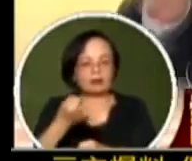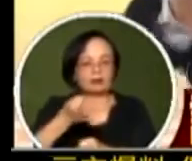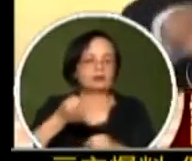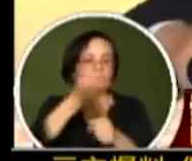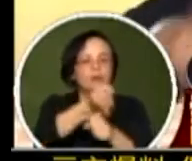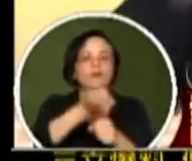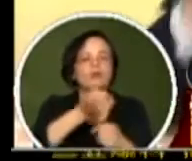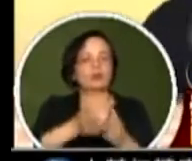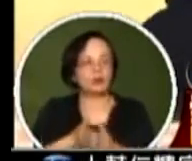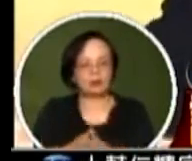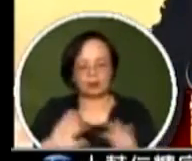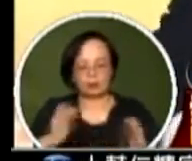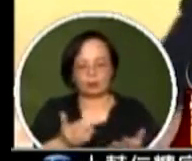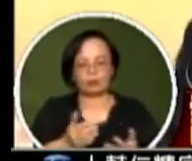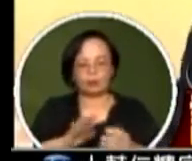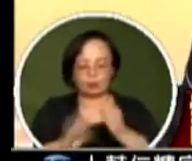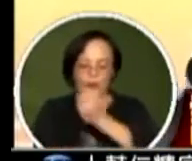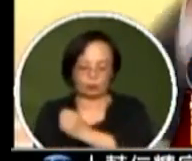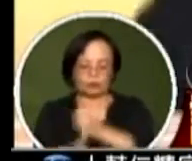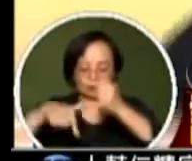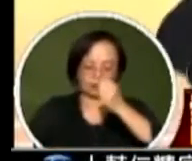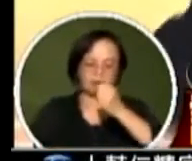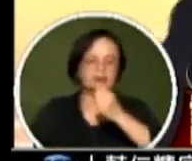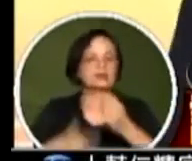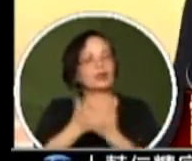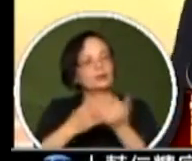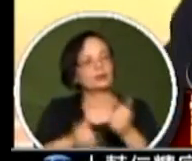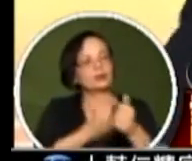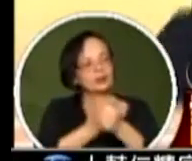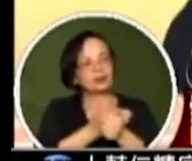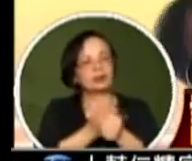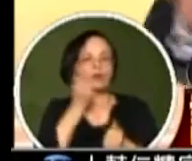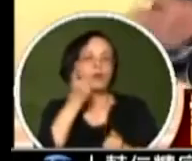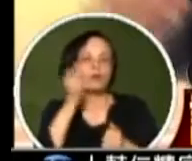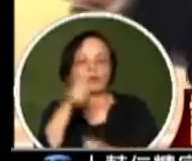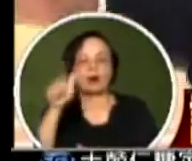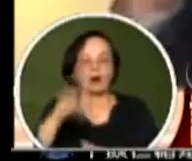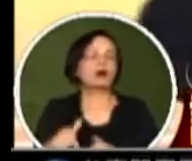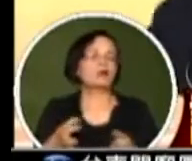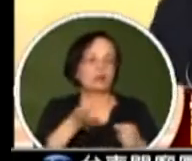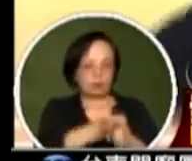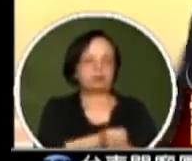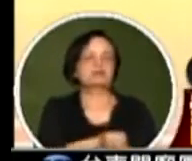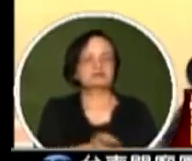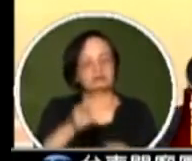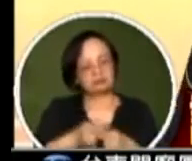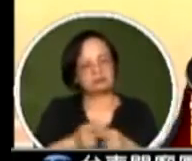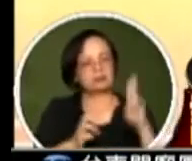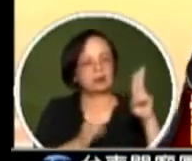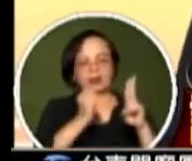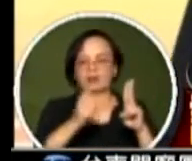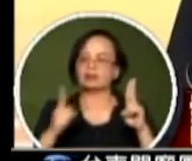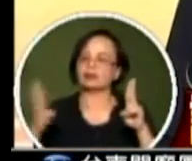子。国中以下孩子发养育津贴，每个月6000块。如果民进党真的敢这么做的话，我相信我们2014、2016会非常好选